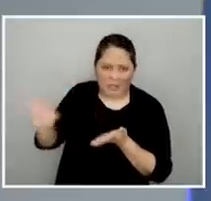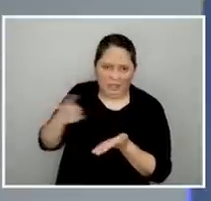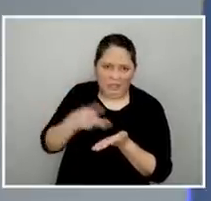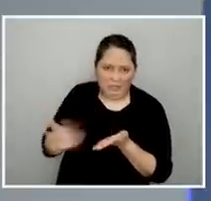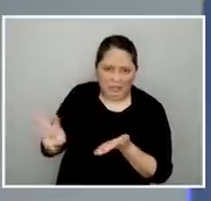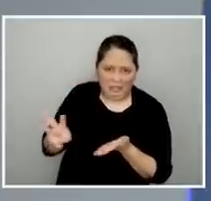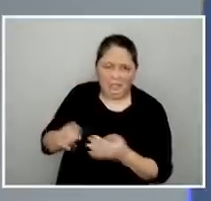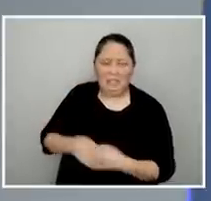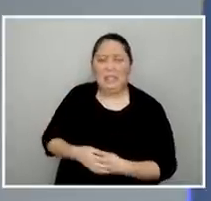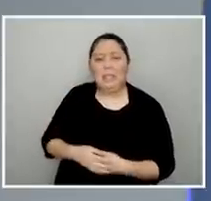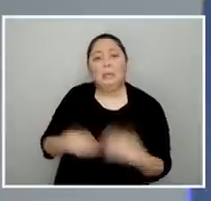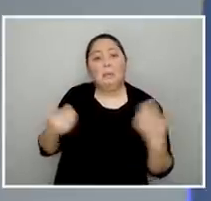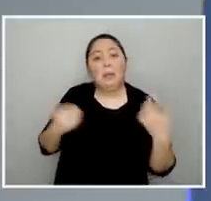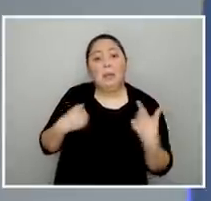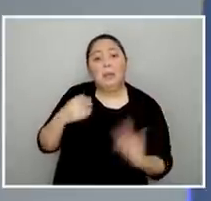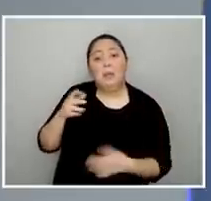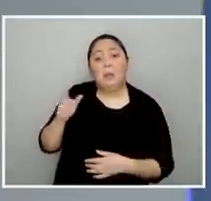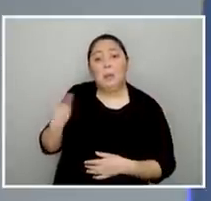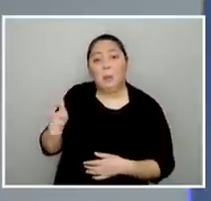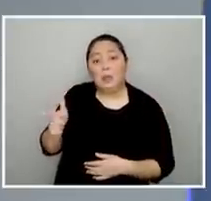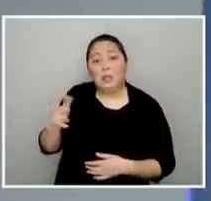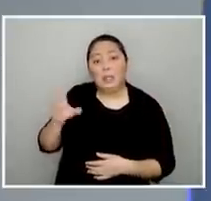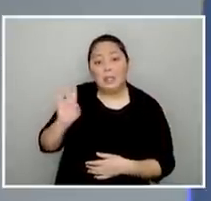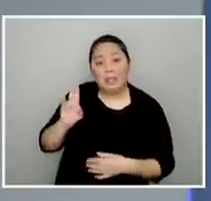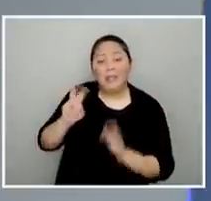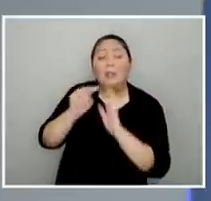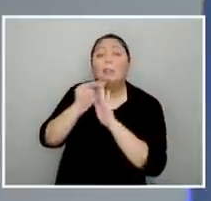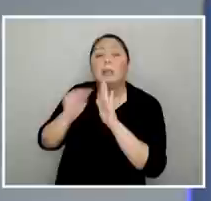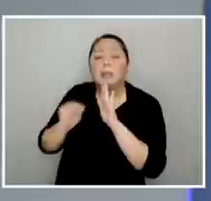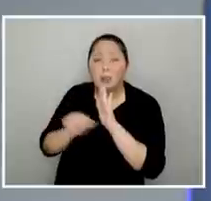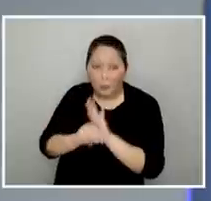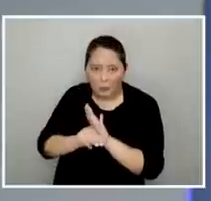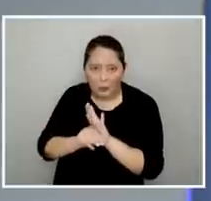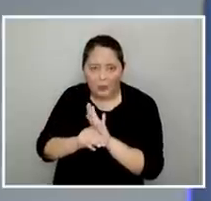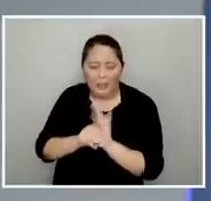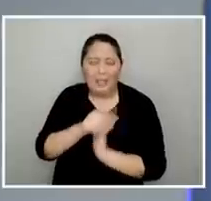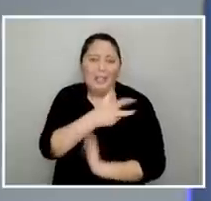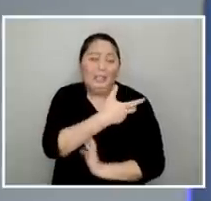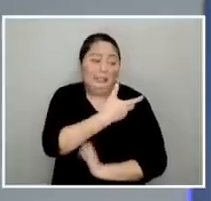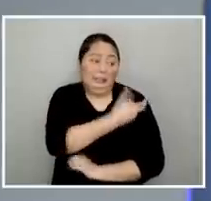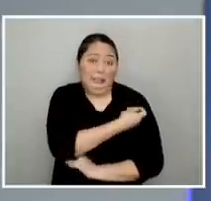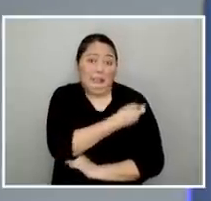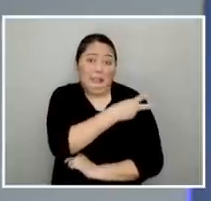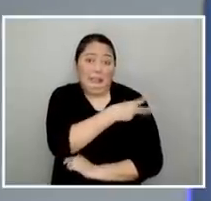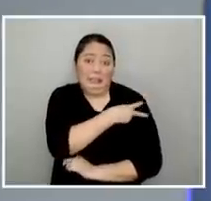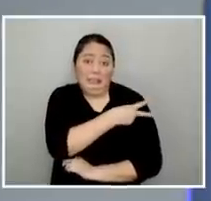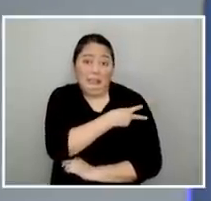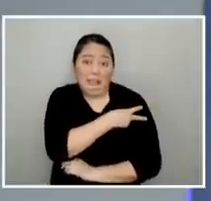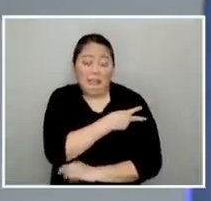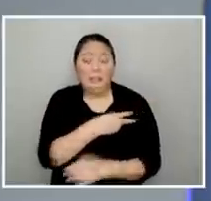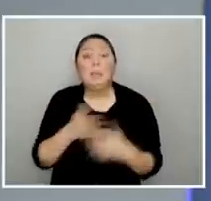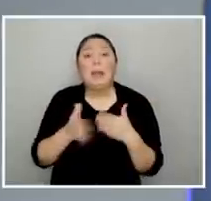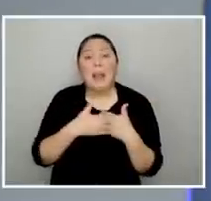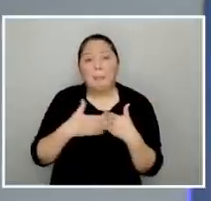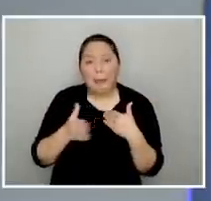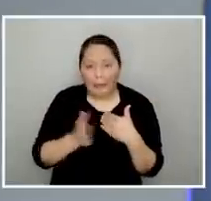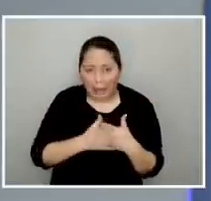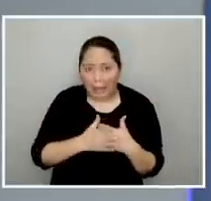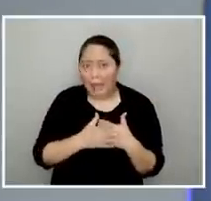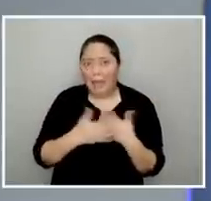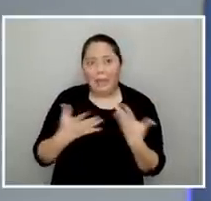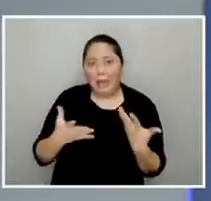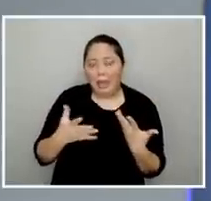ding 27 million doses ng bakuna na mag-e-expire sa Hulyo.